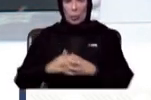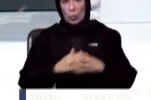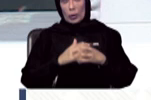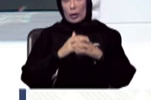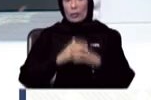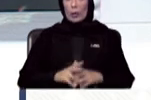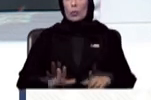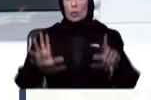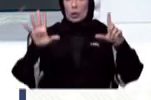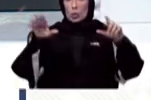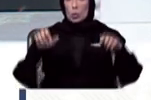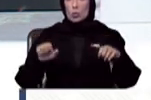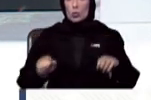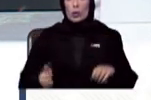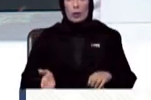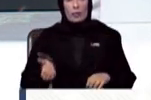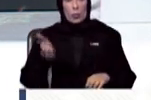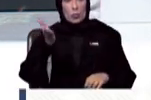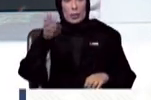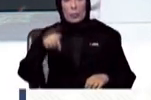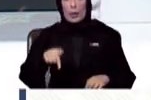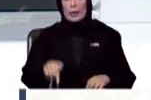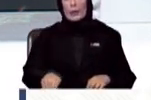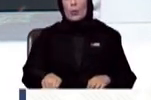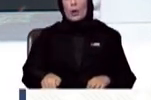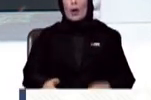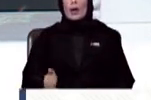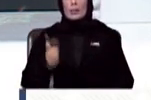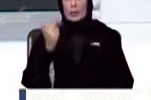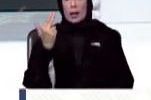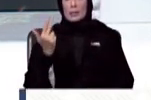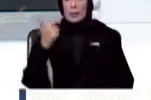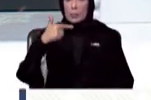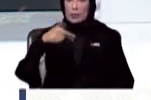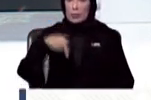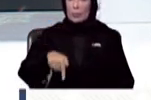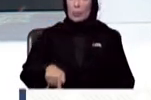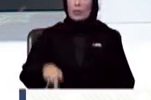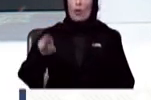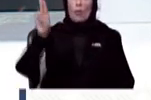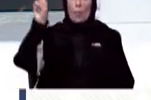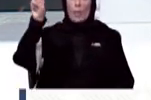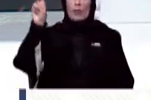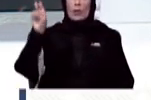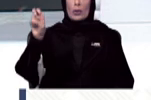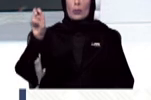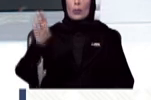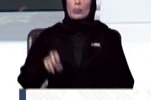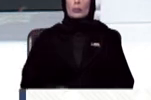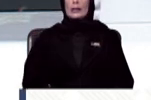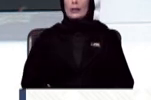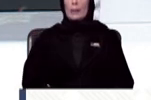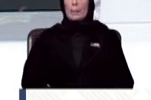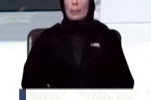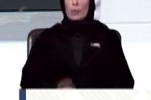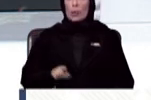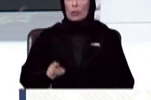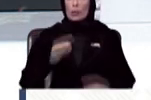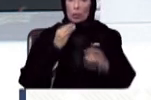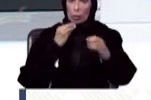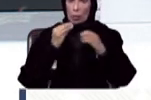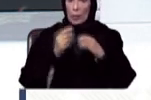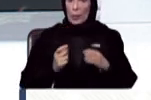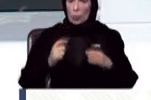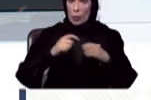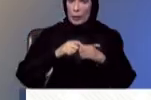وذلك ضمن فعاليات الاسبوع رفيع المستوى للدوره 79 للجمعيه العامه للامم المتحده جاء